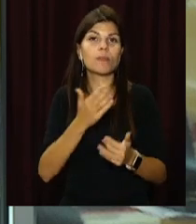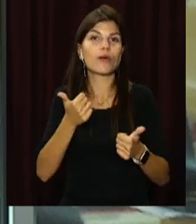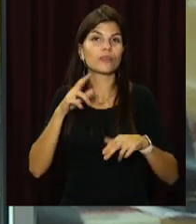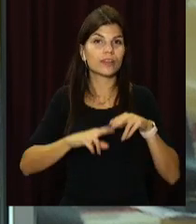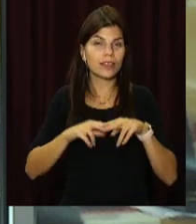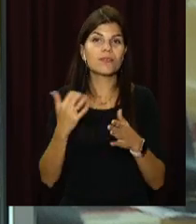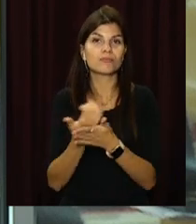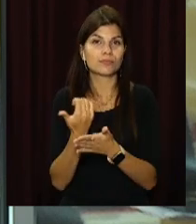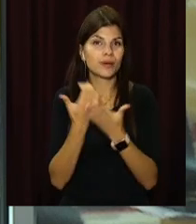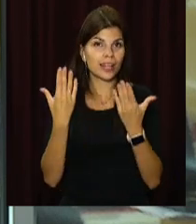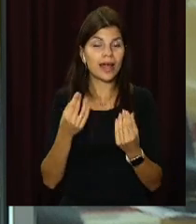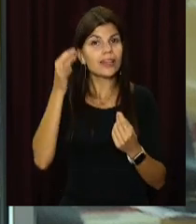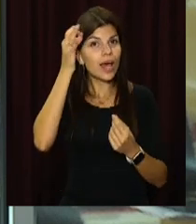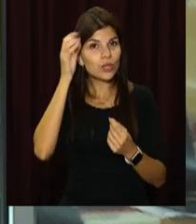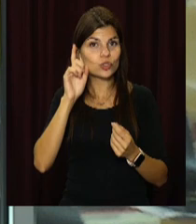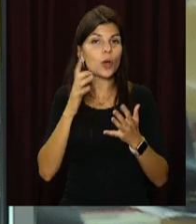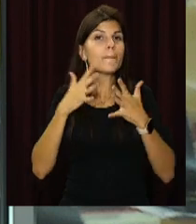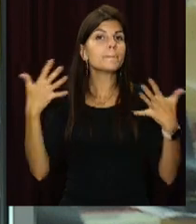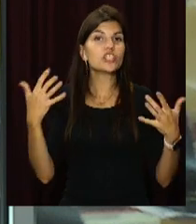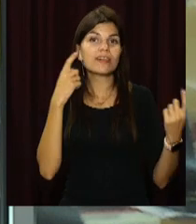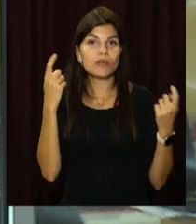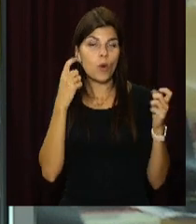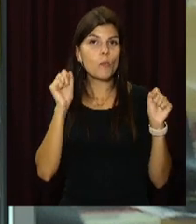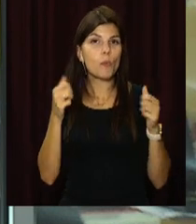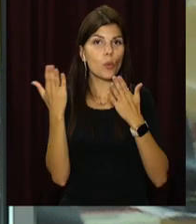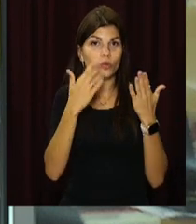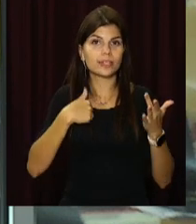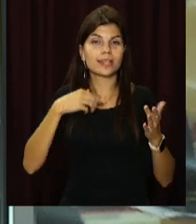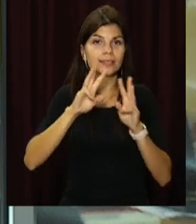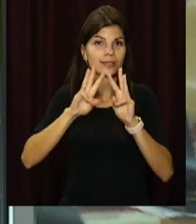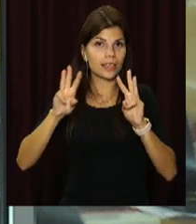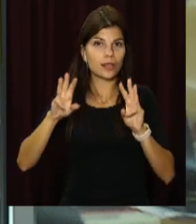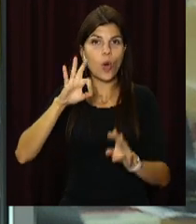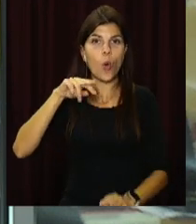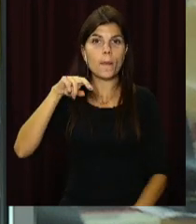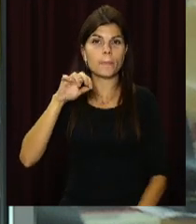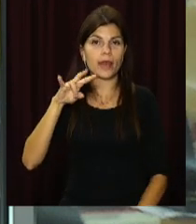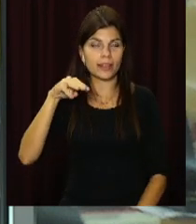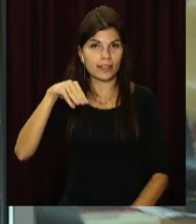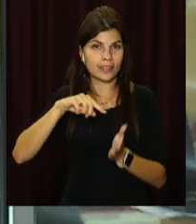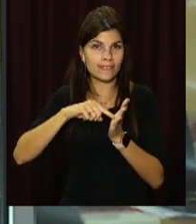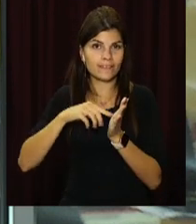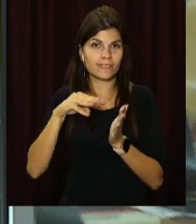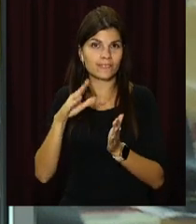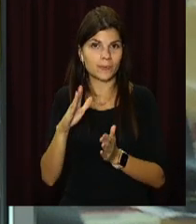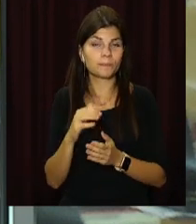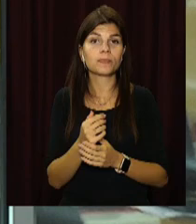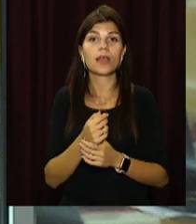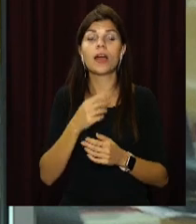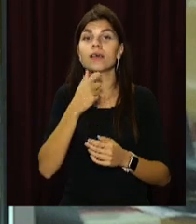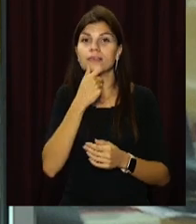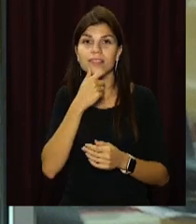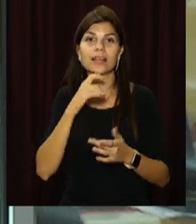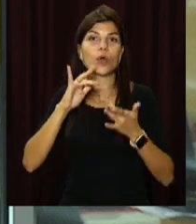та продуктивного дня. Нагадую, що більше інформації можна прочитати на нашому сайті opentv.media. Сюжети